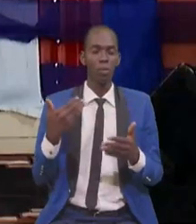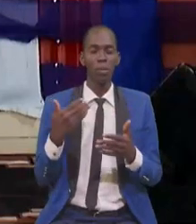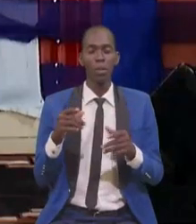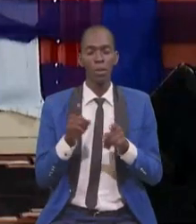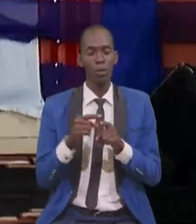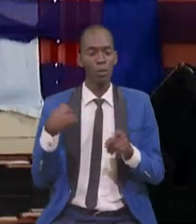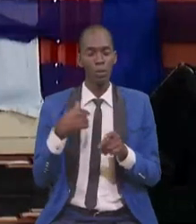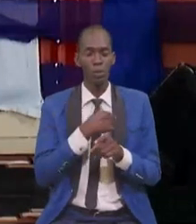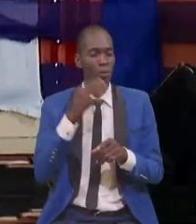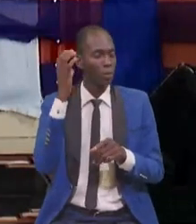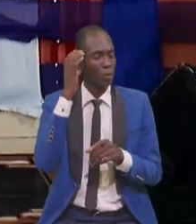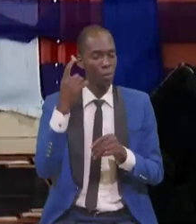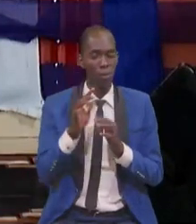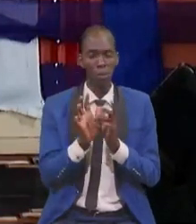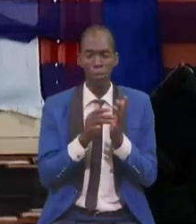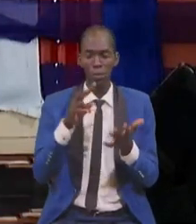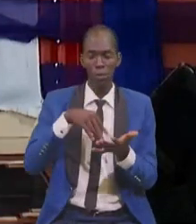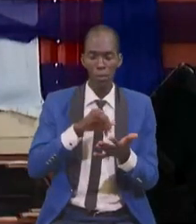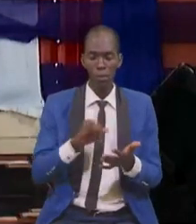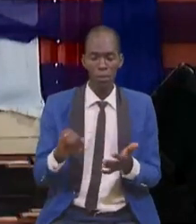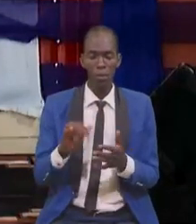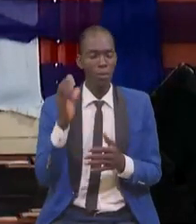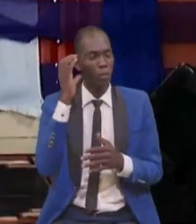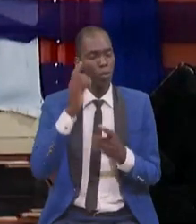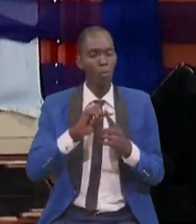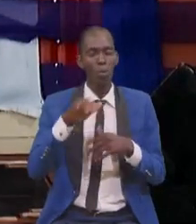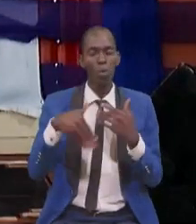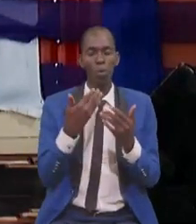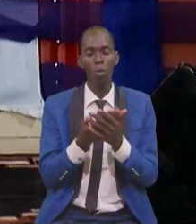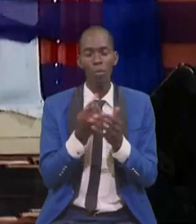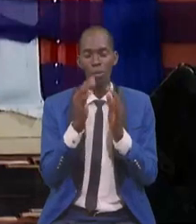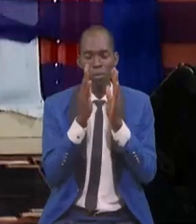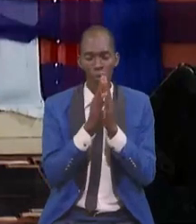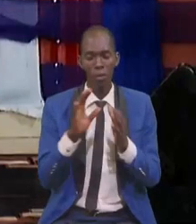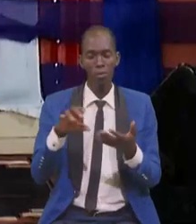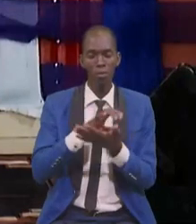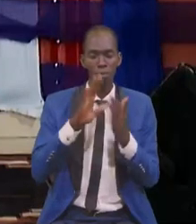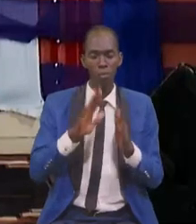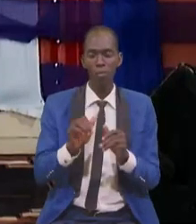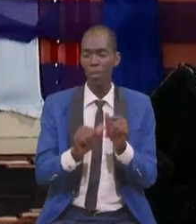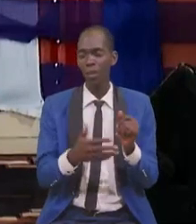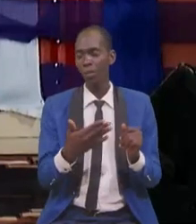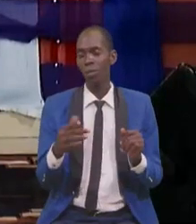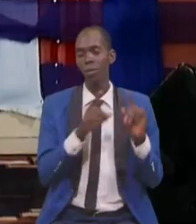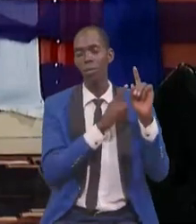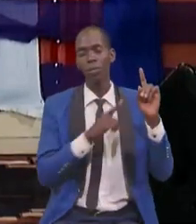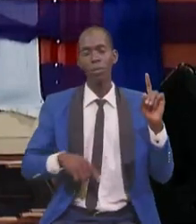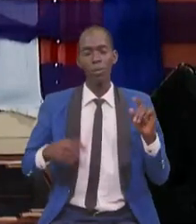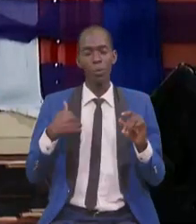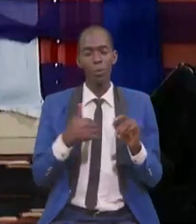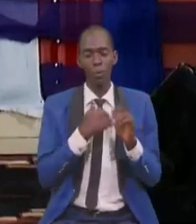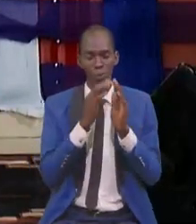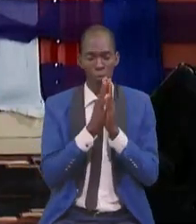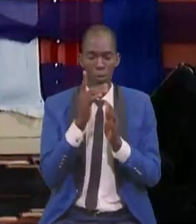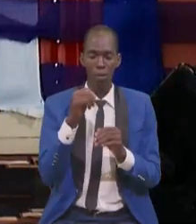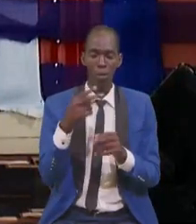fait, comme nous avons écouté la lecture biblique, toutes les prières, la prestation de la chorale. Nous